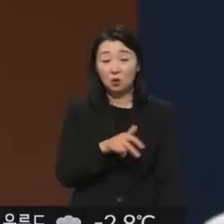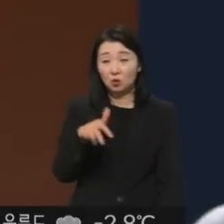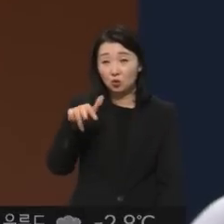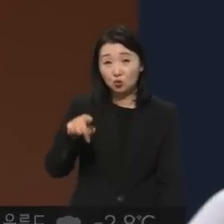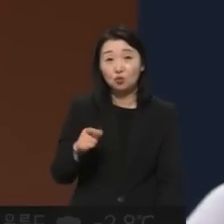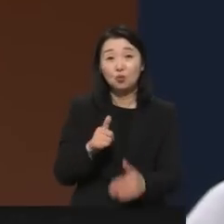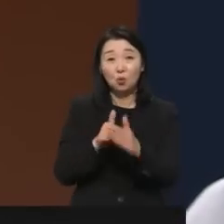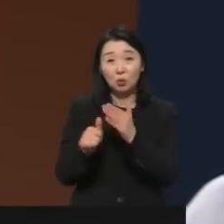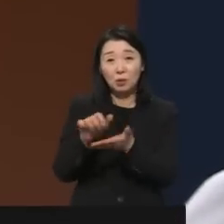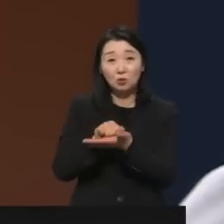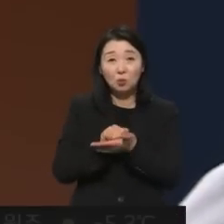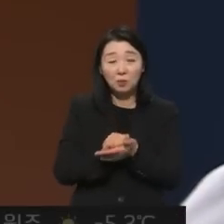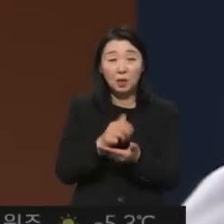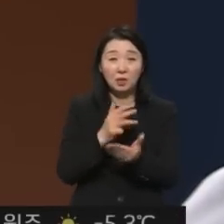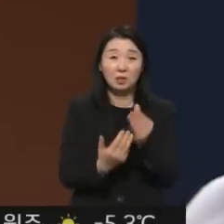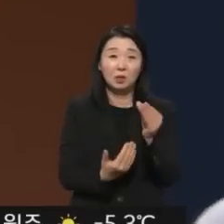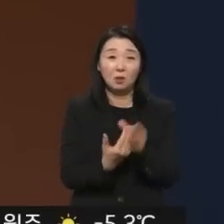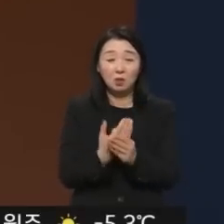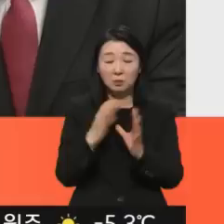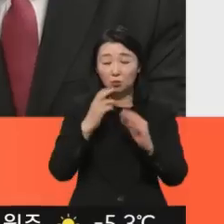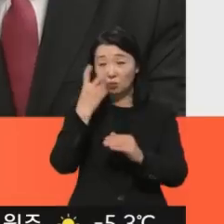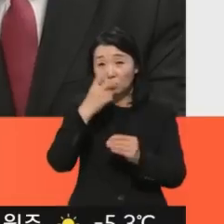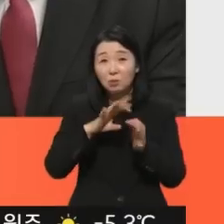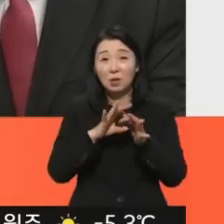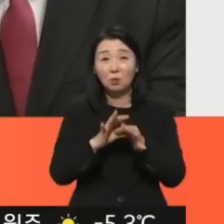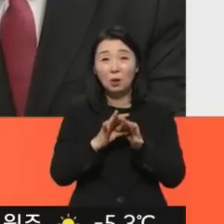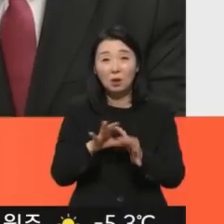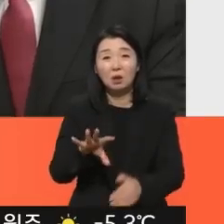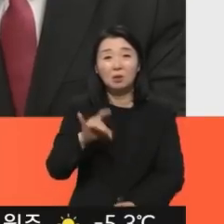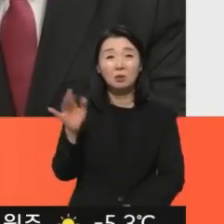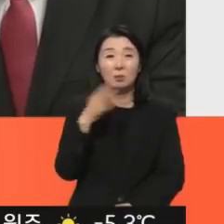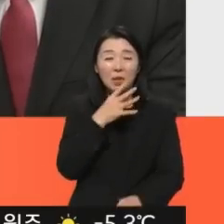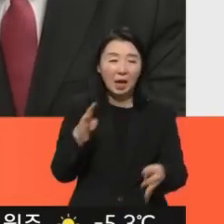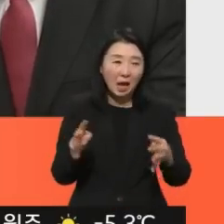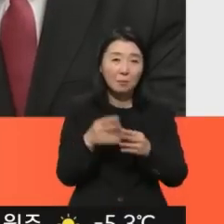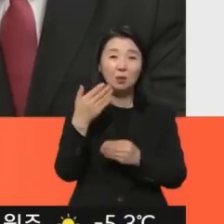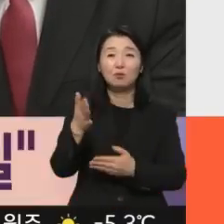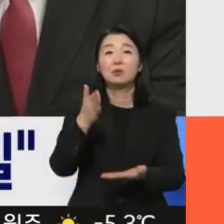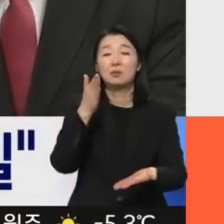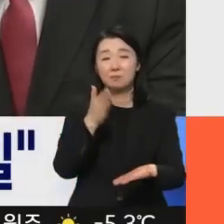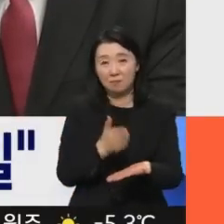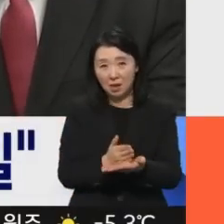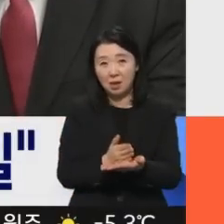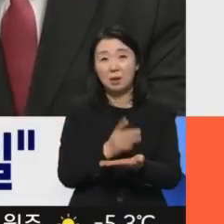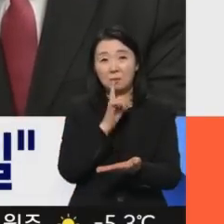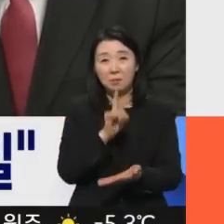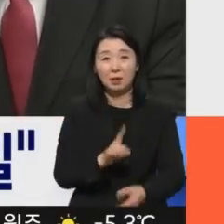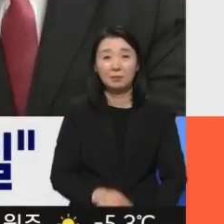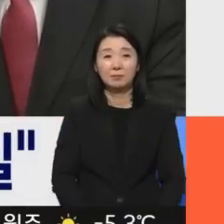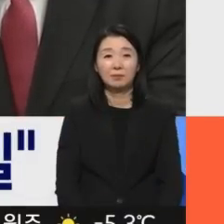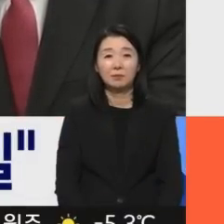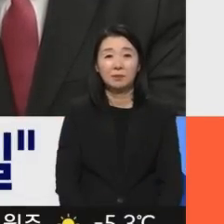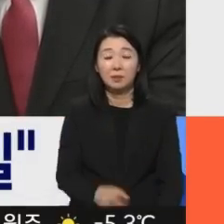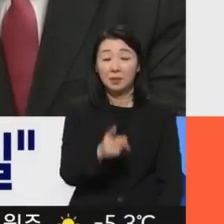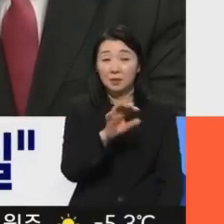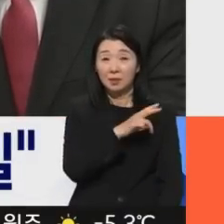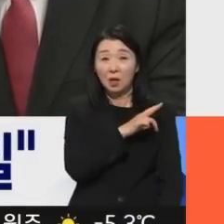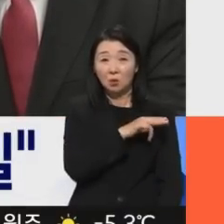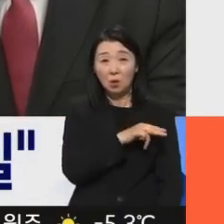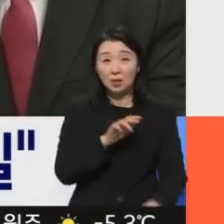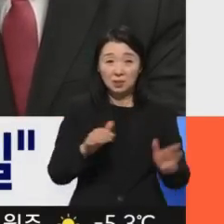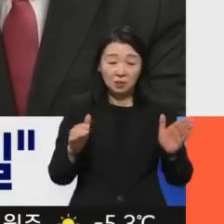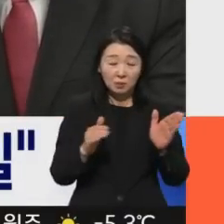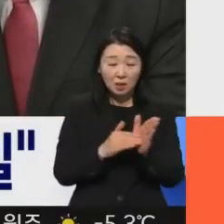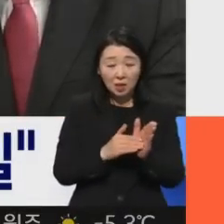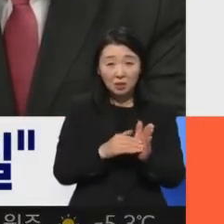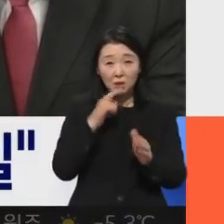원내대표가 수용했던 이태원 참사 국정조사와 관련해서 애초에 합의해줘서는 안 될 사안이라고 지적한 적도 있었는데요. 장 의원은